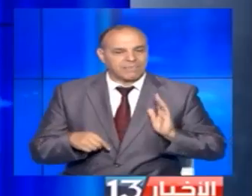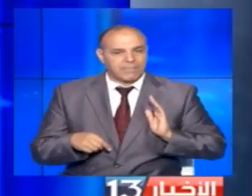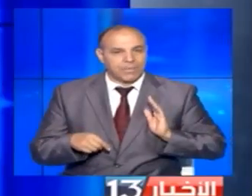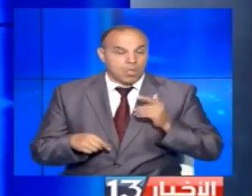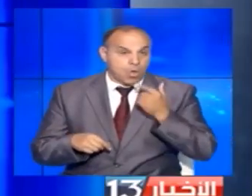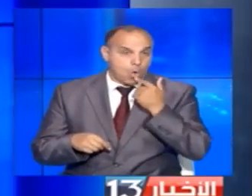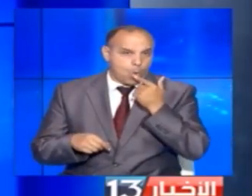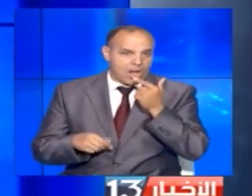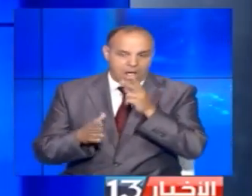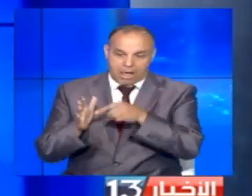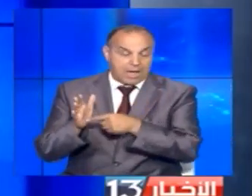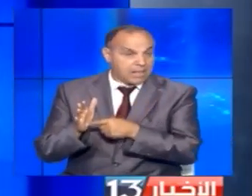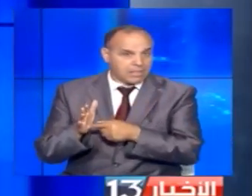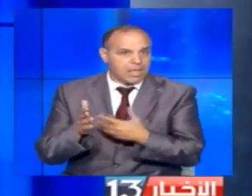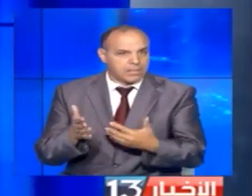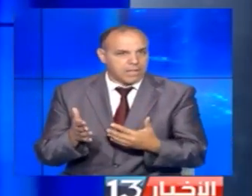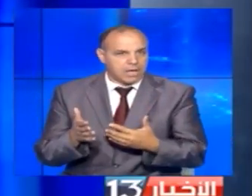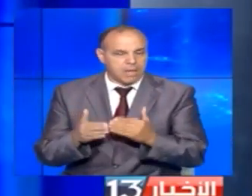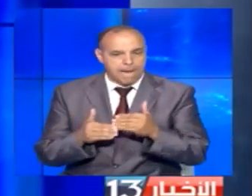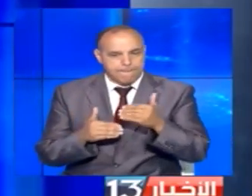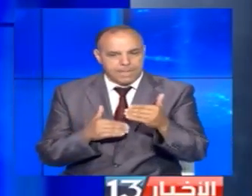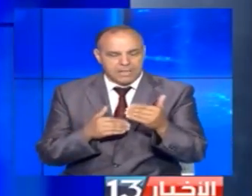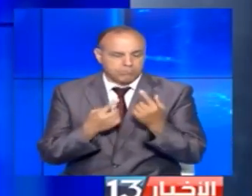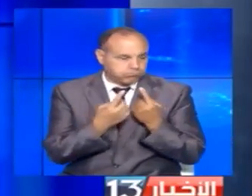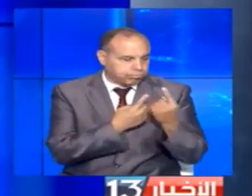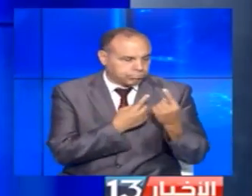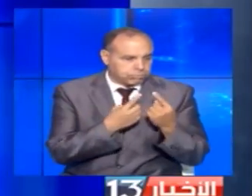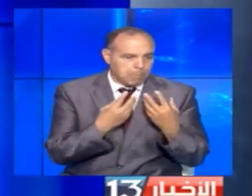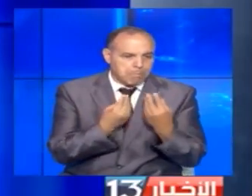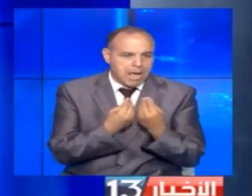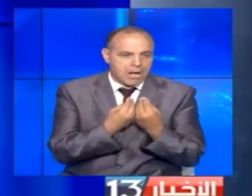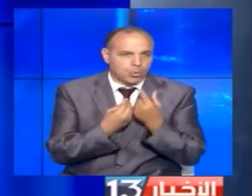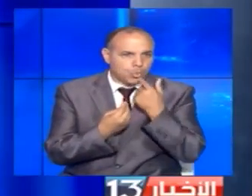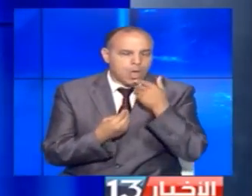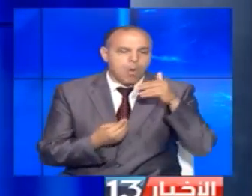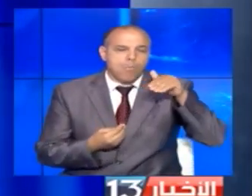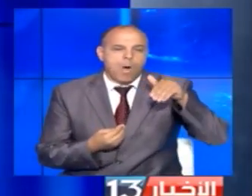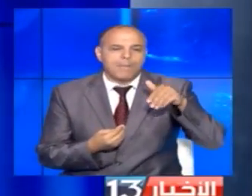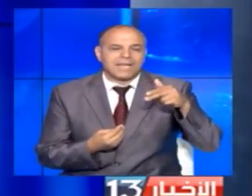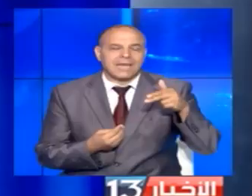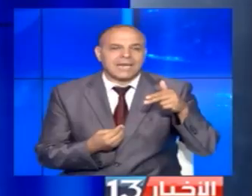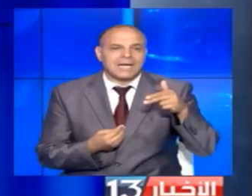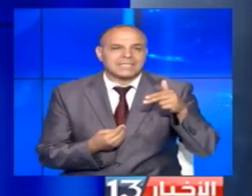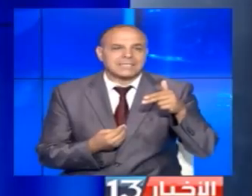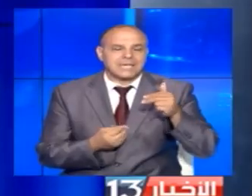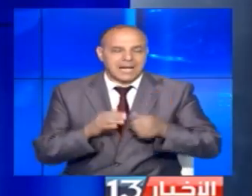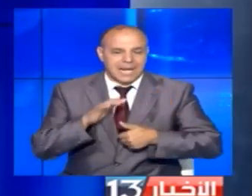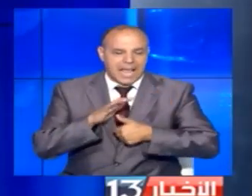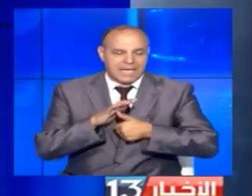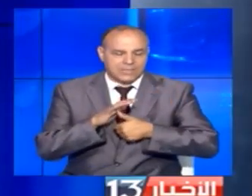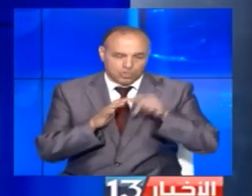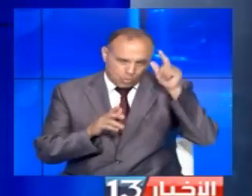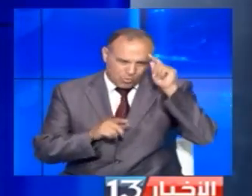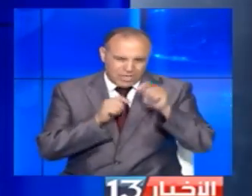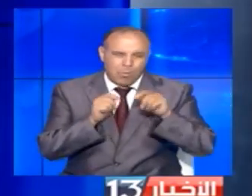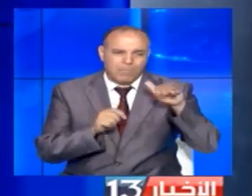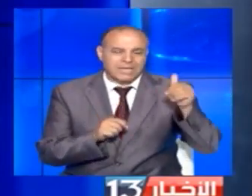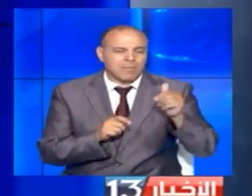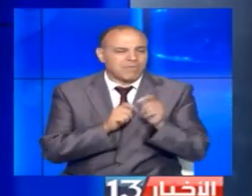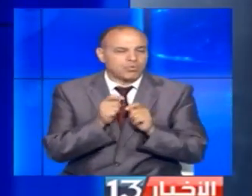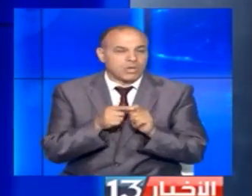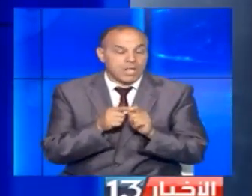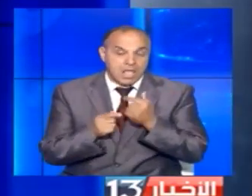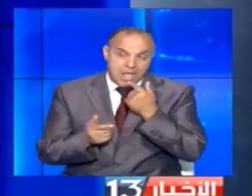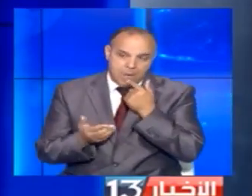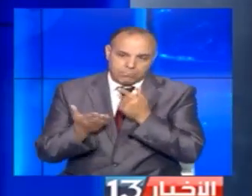أن القرار هذا جاء بعد تشاور مع محمد الناصر الرئيس القائم بمهام رئيس الجمهورية، مشيرا